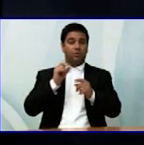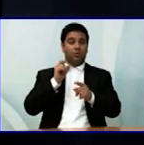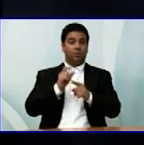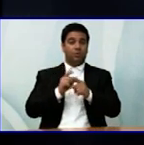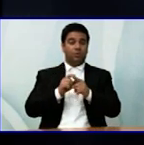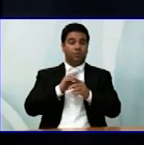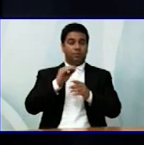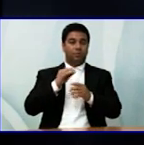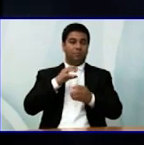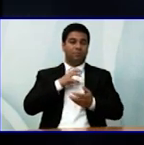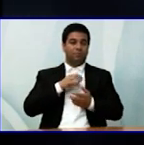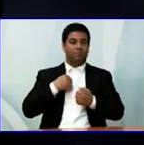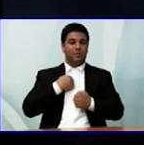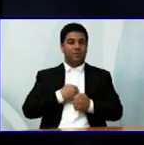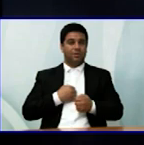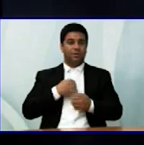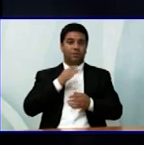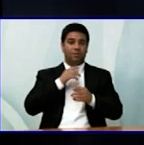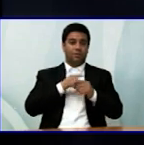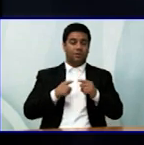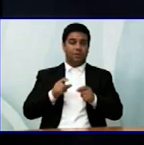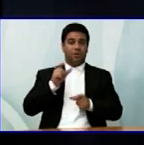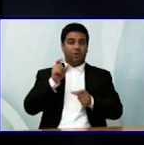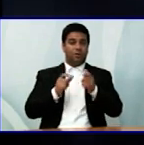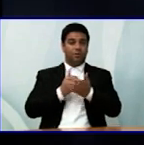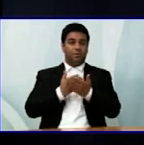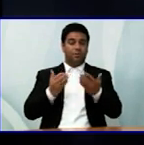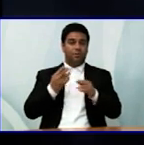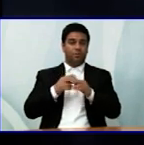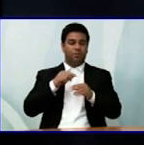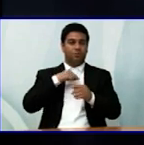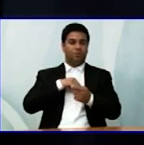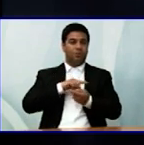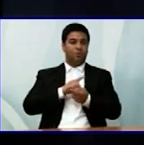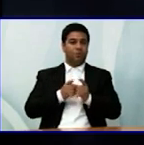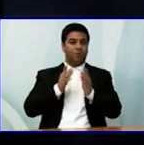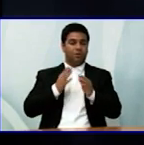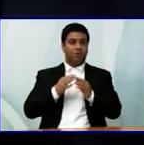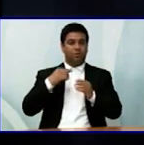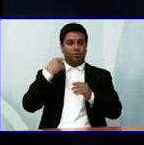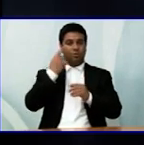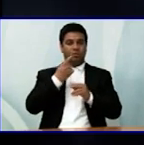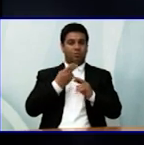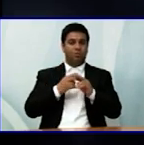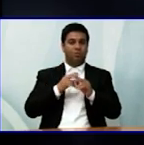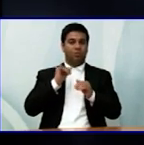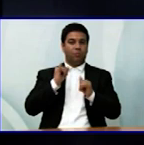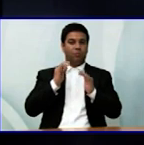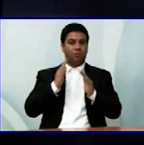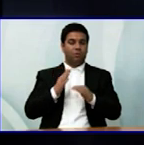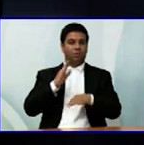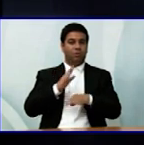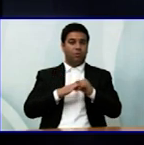orqali asabiylashganda odamning aft angori o'zgaradi, rangi o'chadi, qo'l